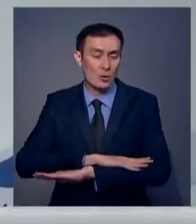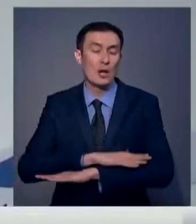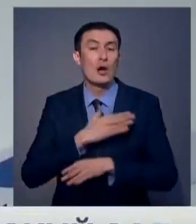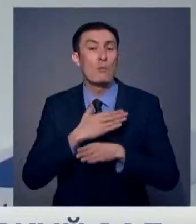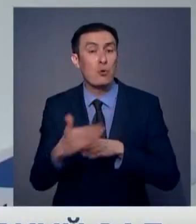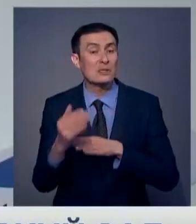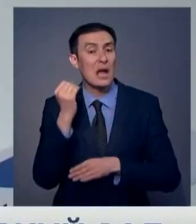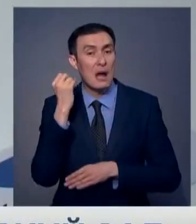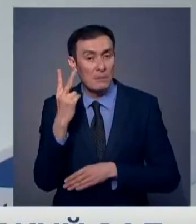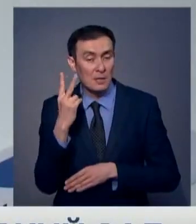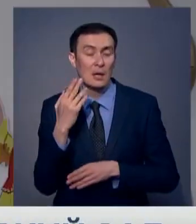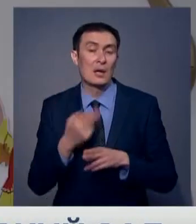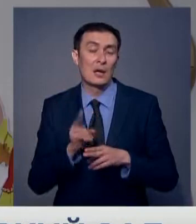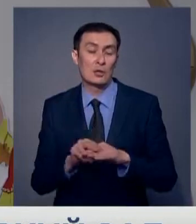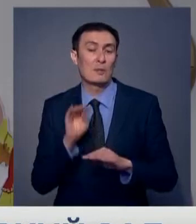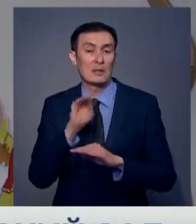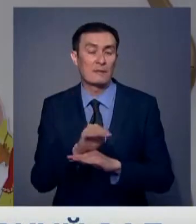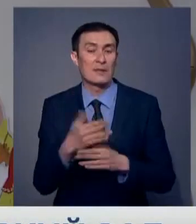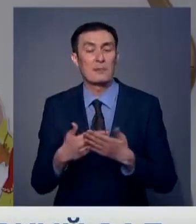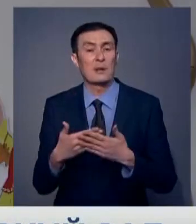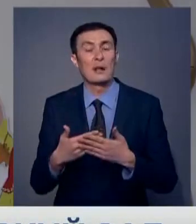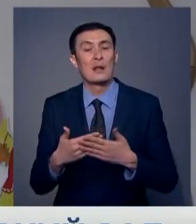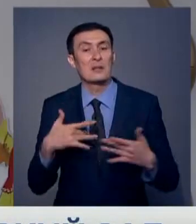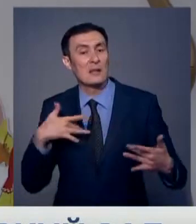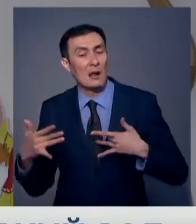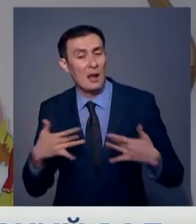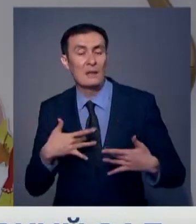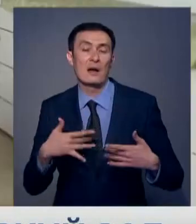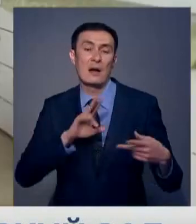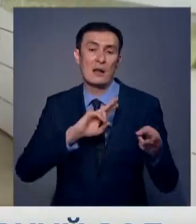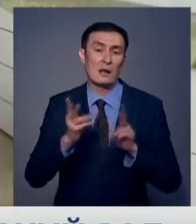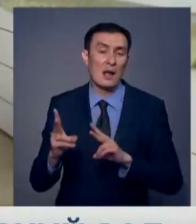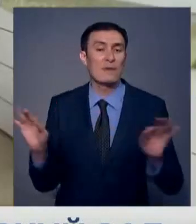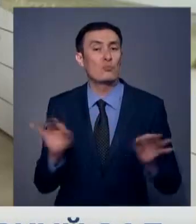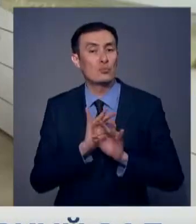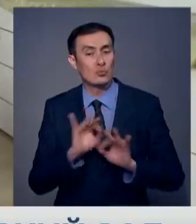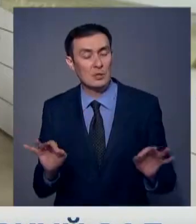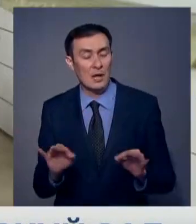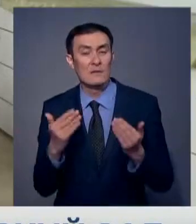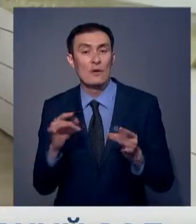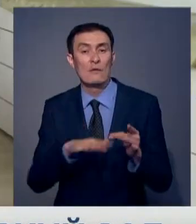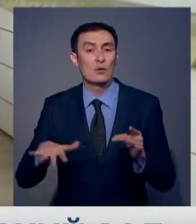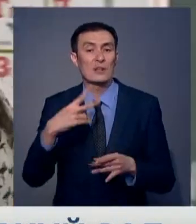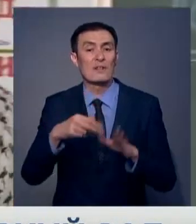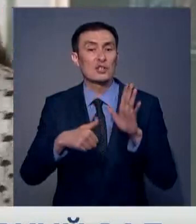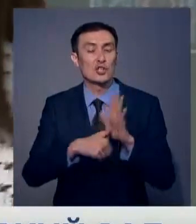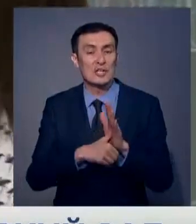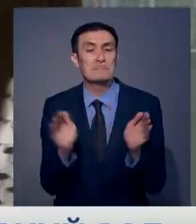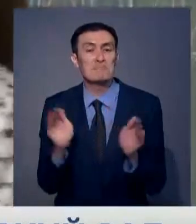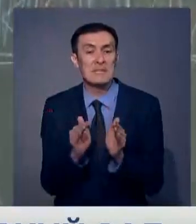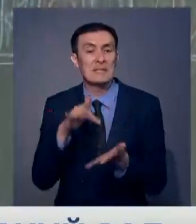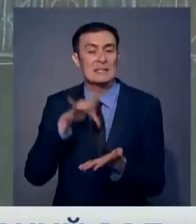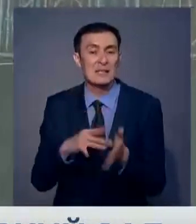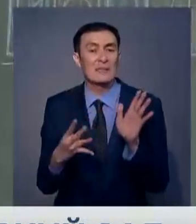после обеда вариативный компонент, театрализация, лепка, хореография, музыка. Всего в Карасусском районе 26 мини-центров